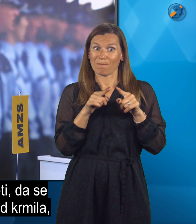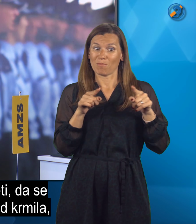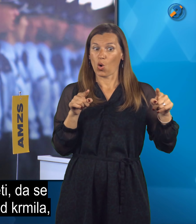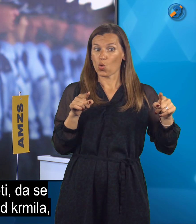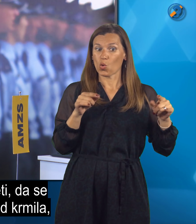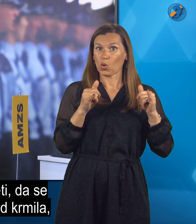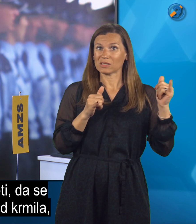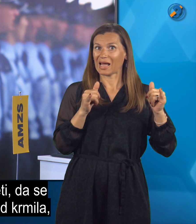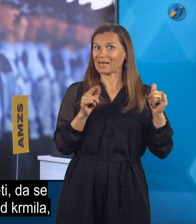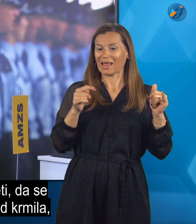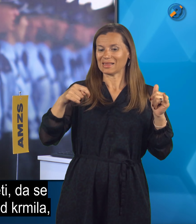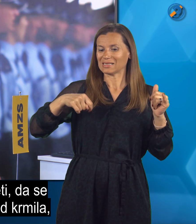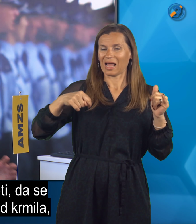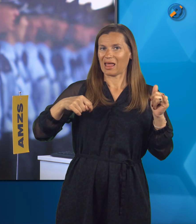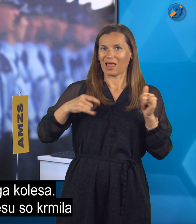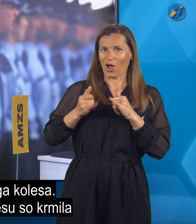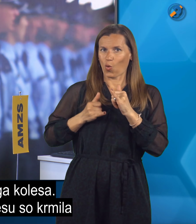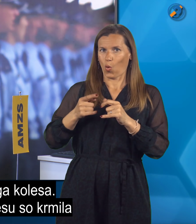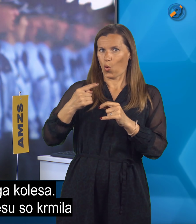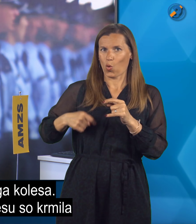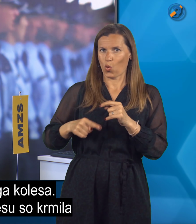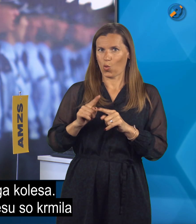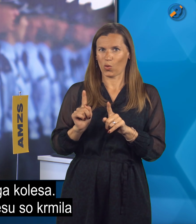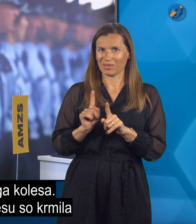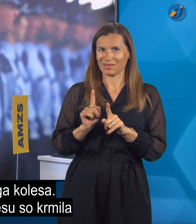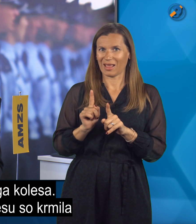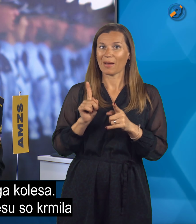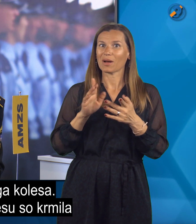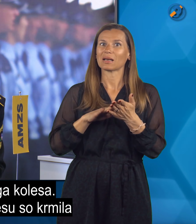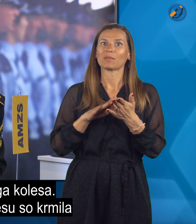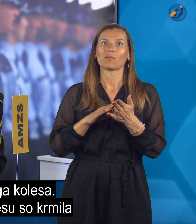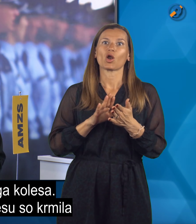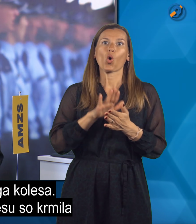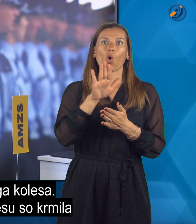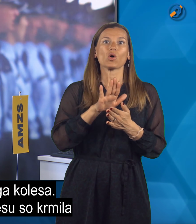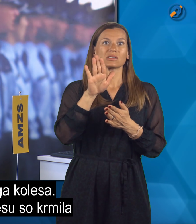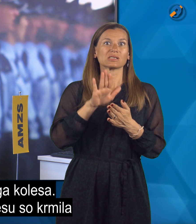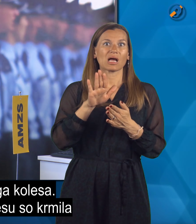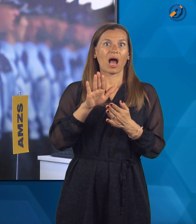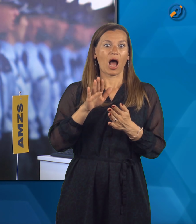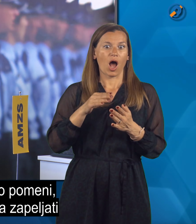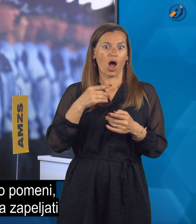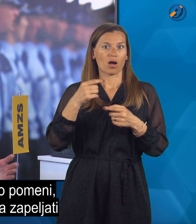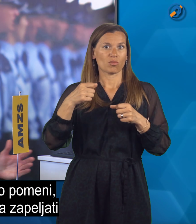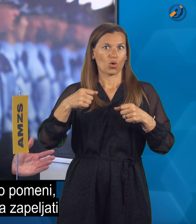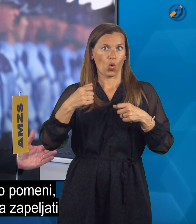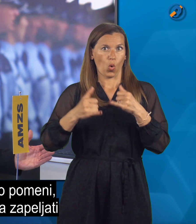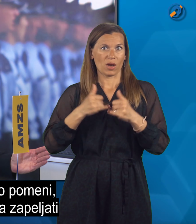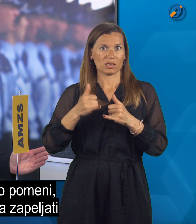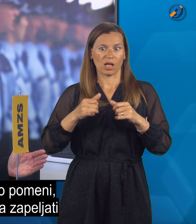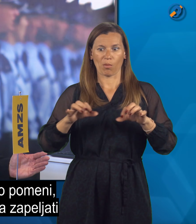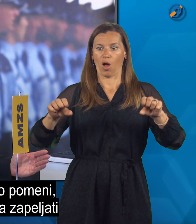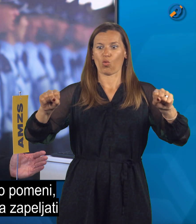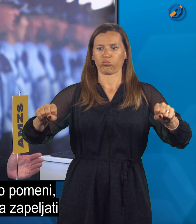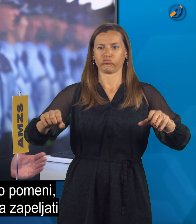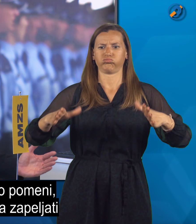kolesarja se ne šteje zadnjo kolo, ampak če pogledamo recimo gorska kolesa, kjer so krmila široka že 70